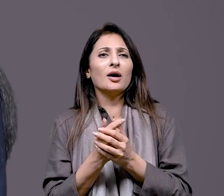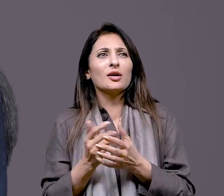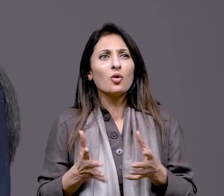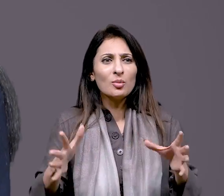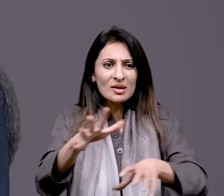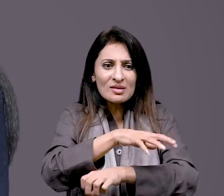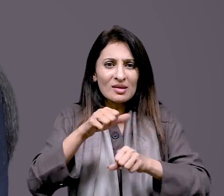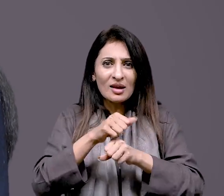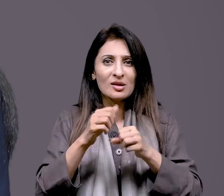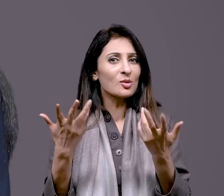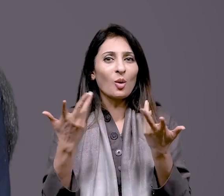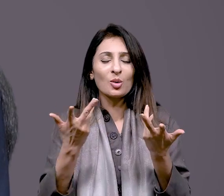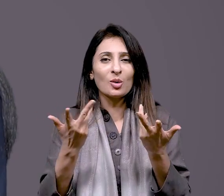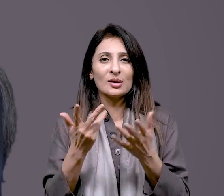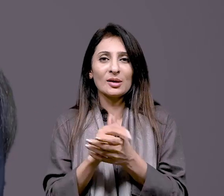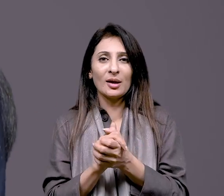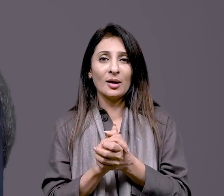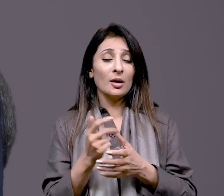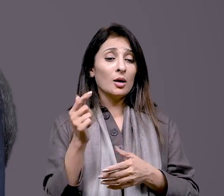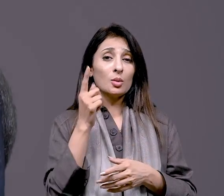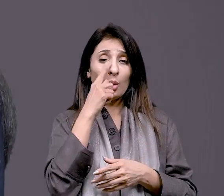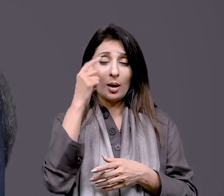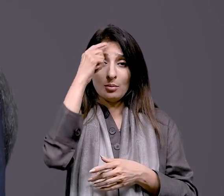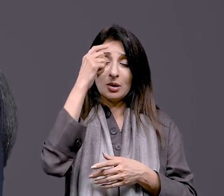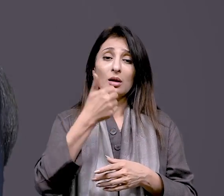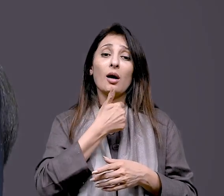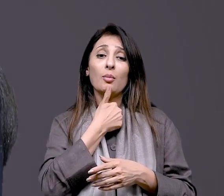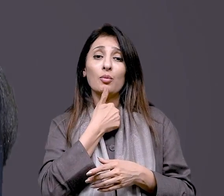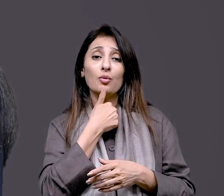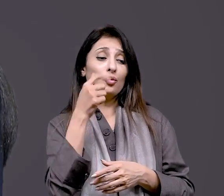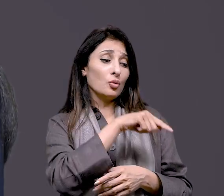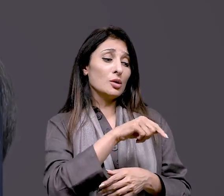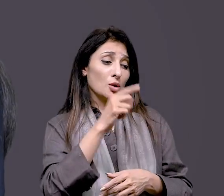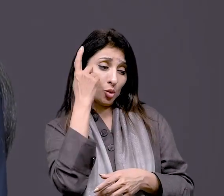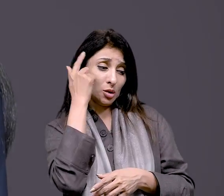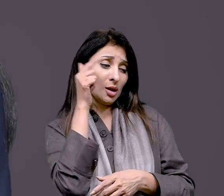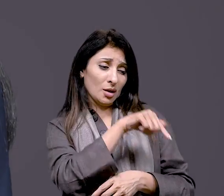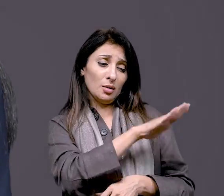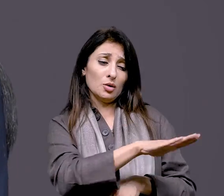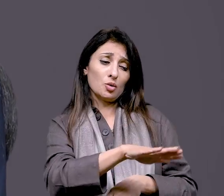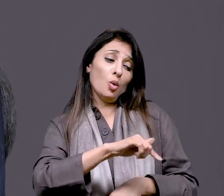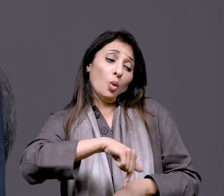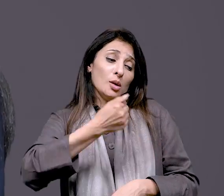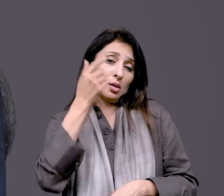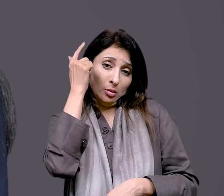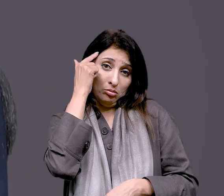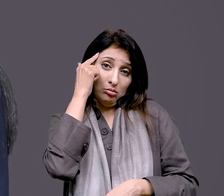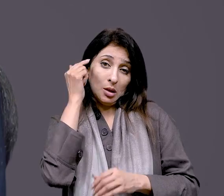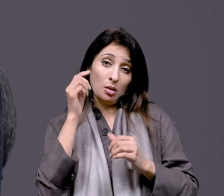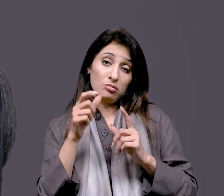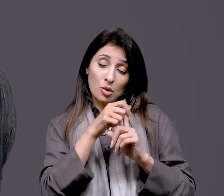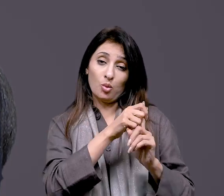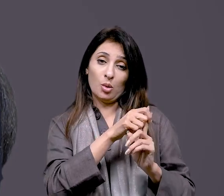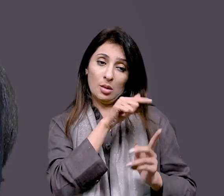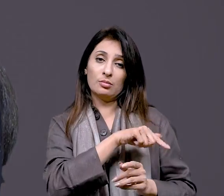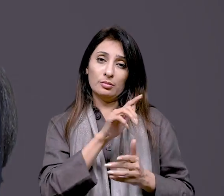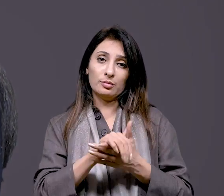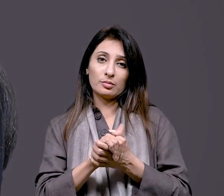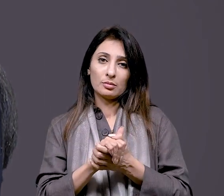predetermined ideas होते हैं family culture में, that are imposed on the child, which doesn't leave much room for